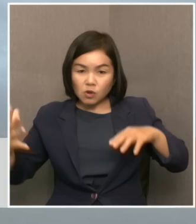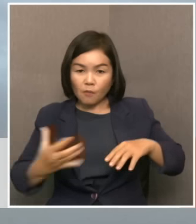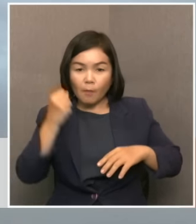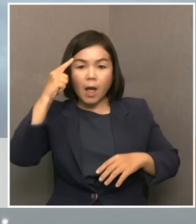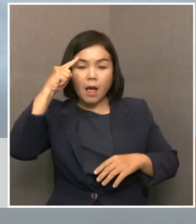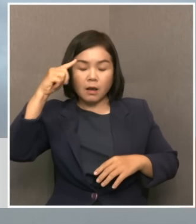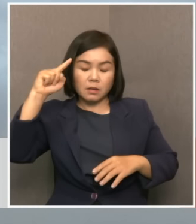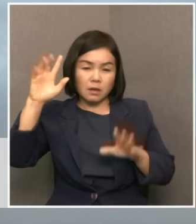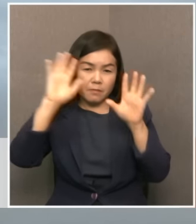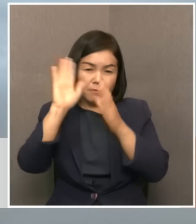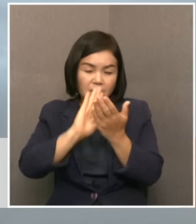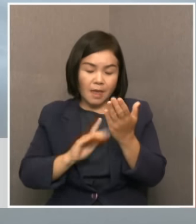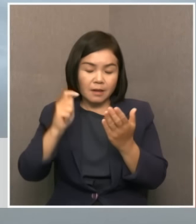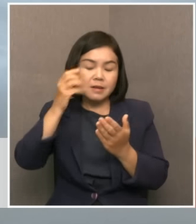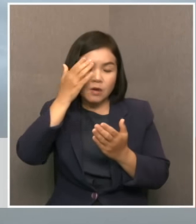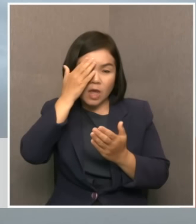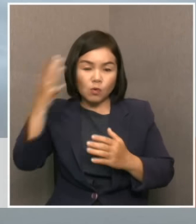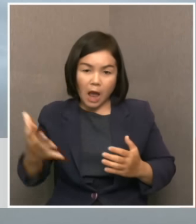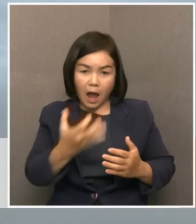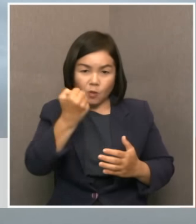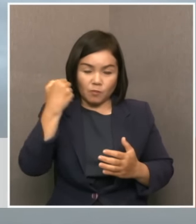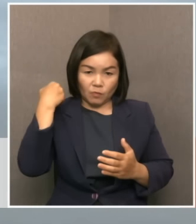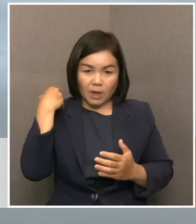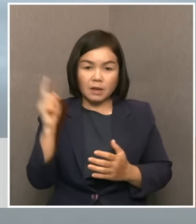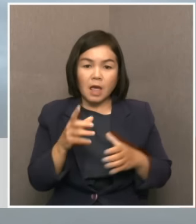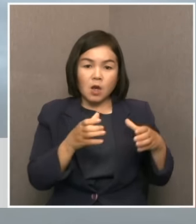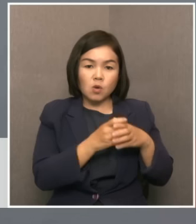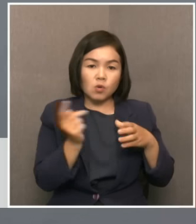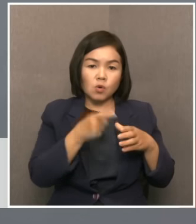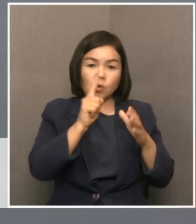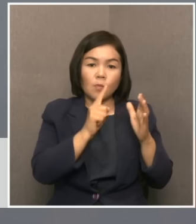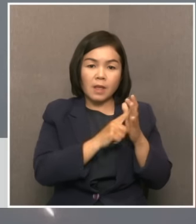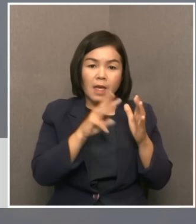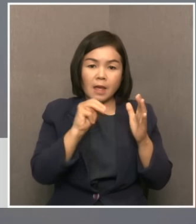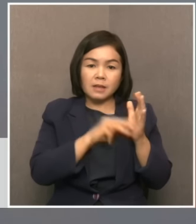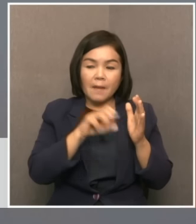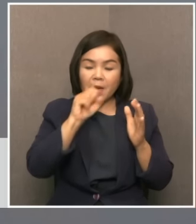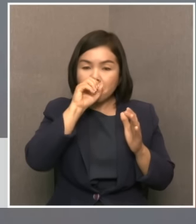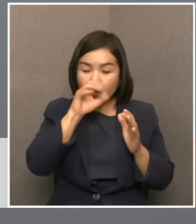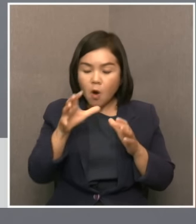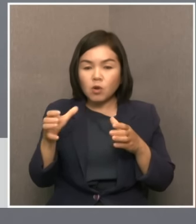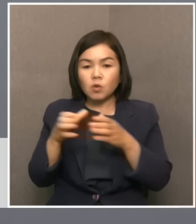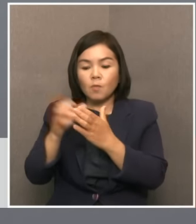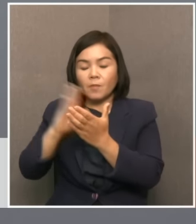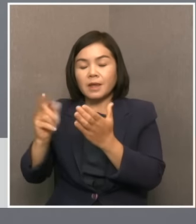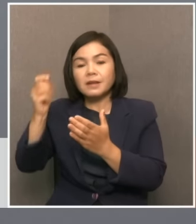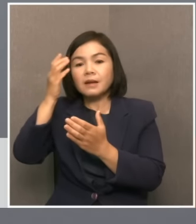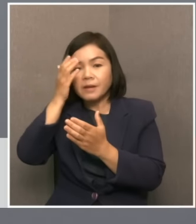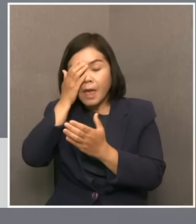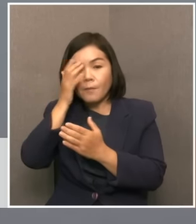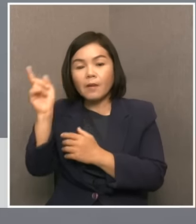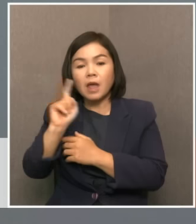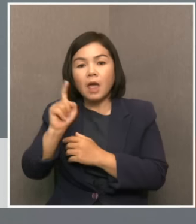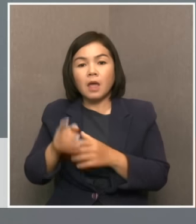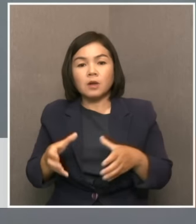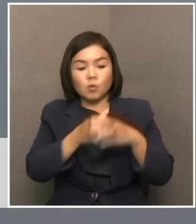ค่ะโดยศูนย์สารนิเทศของฮามาสย้ำเตือนอิสราเอลซ้ำว่าหากบุกภาคพื้นดินราฟาจะไม่